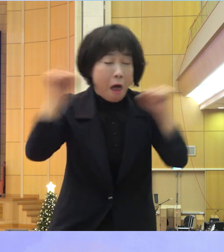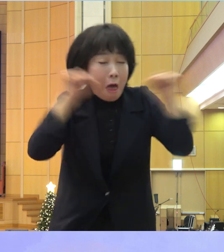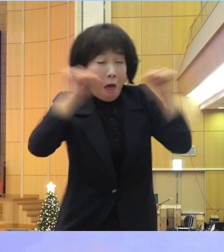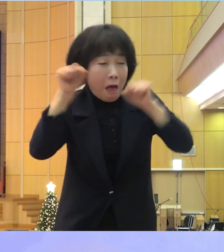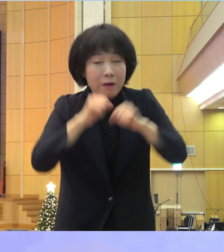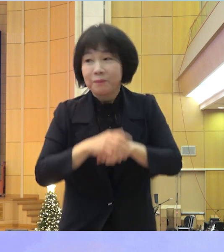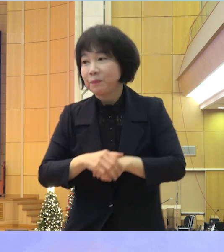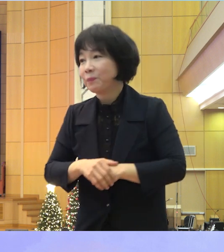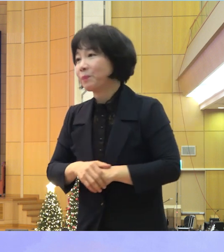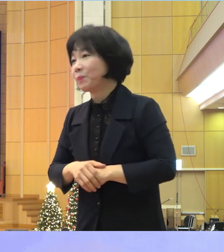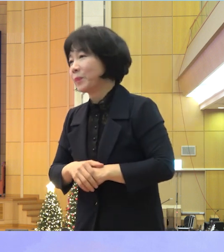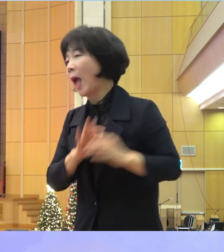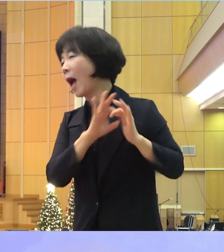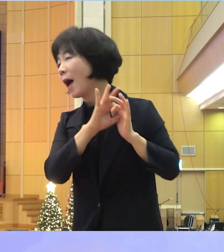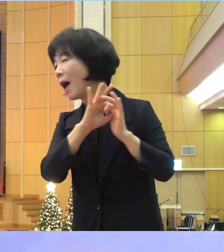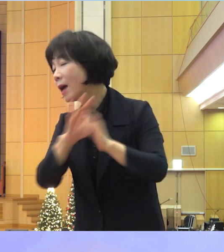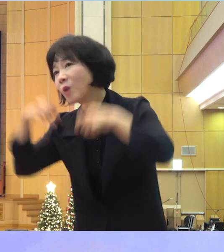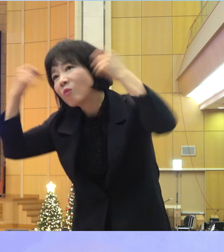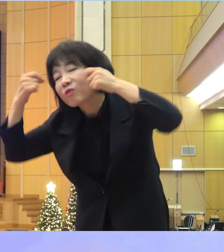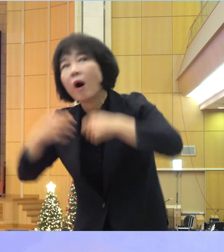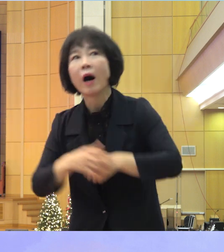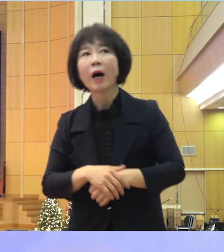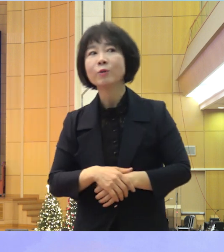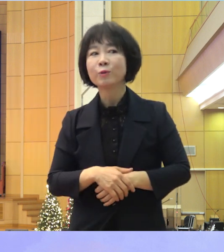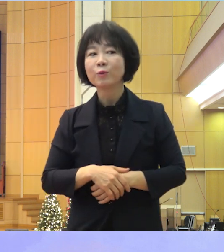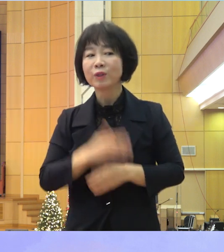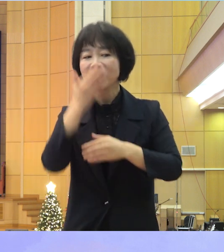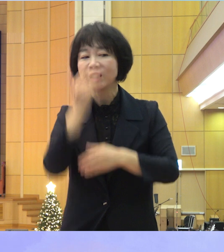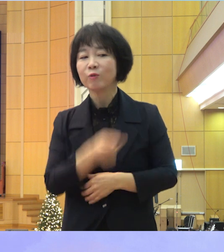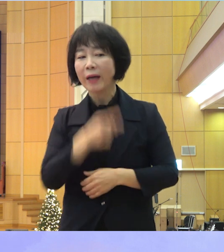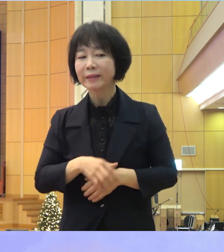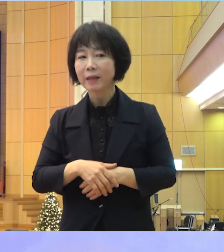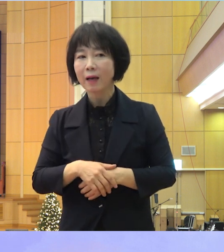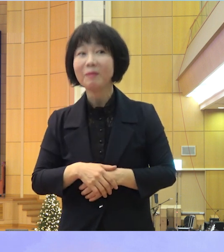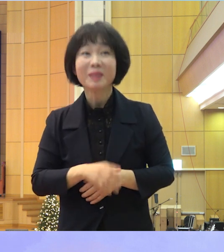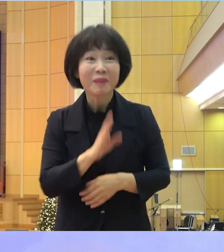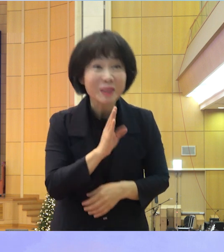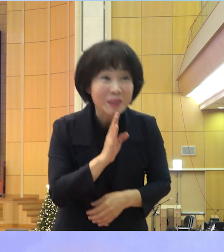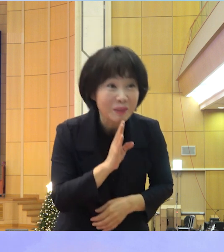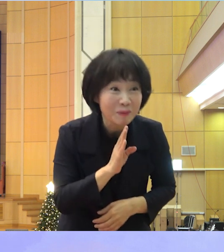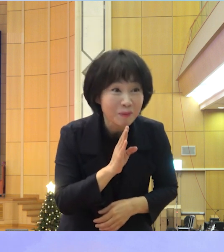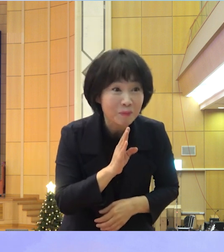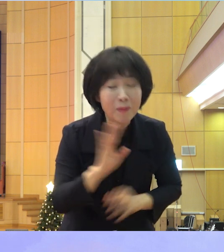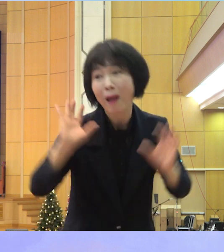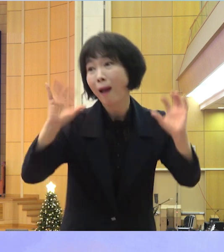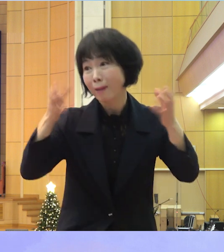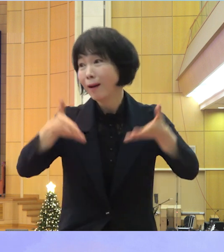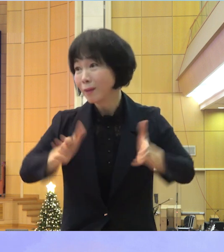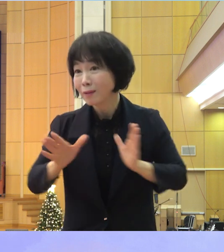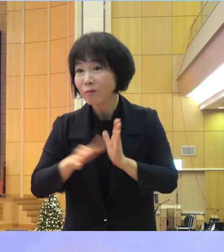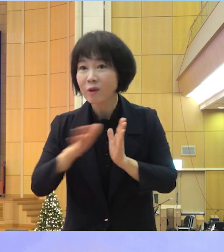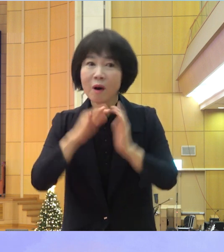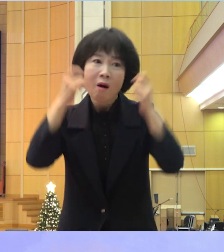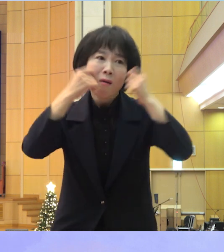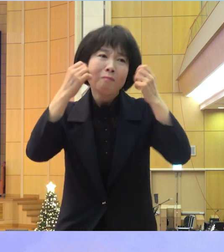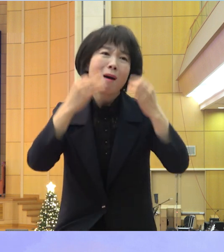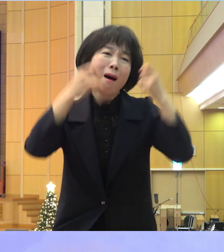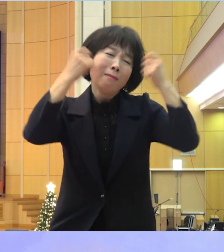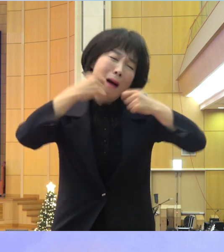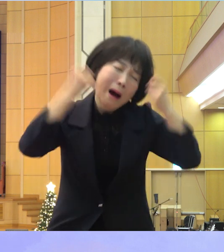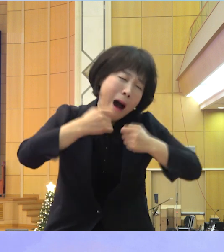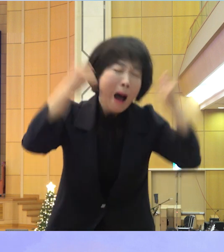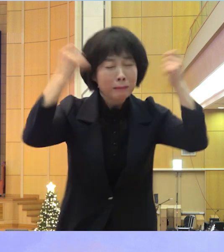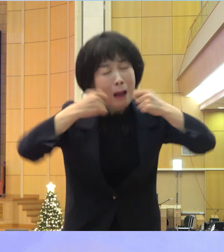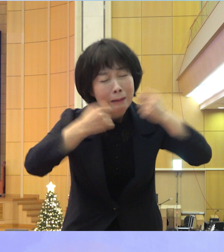태어나면서부터 울고 시작하는 것이 인생입니다. 세상 노래 가사에서도 울려고 내가 왔던가,